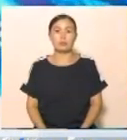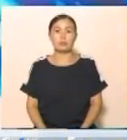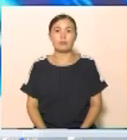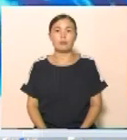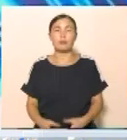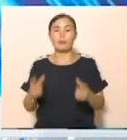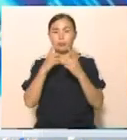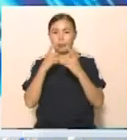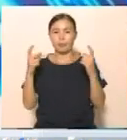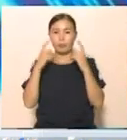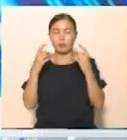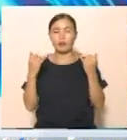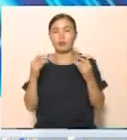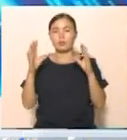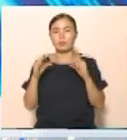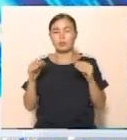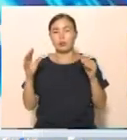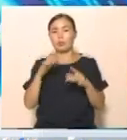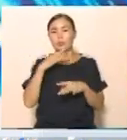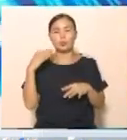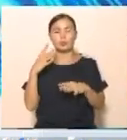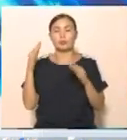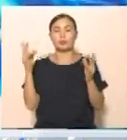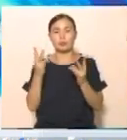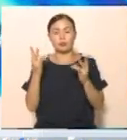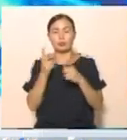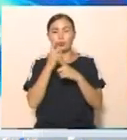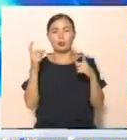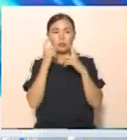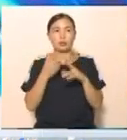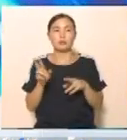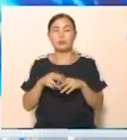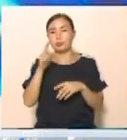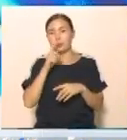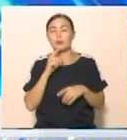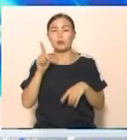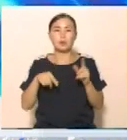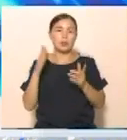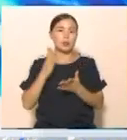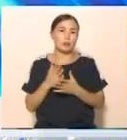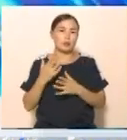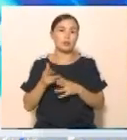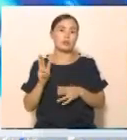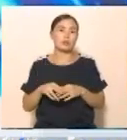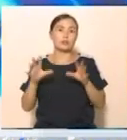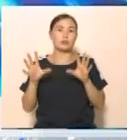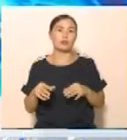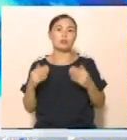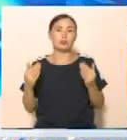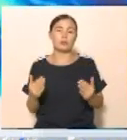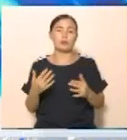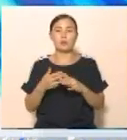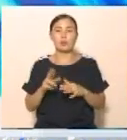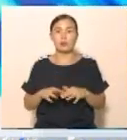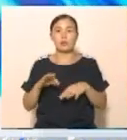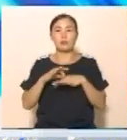Масканың инфекциялық таралуын төмендетуде рөлі зор, бірақ осы мәселе төңірегінде бірқатар түсініспеушіліктер бар. Ғалымдар болса, медициналық масканы жаппай киіп,